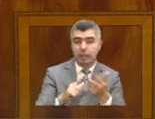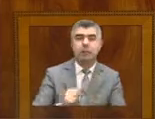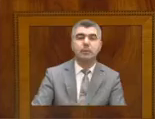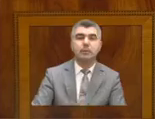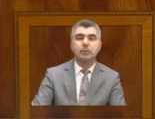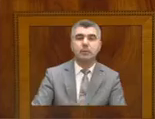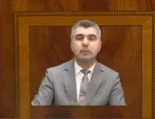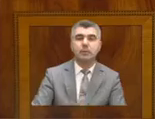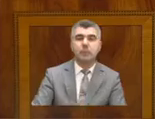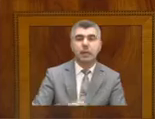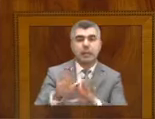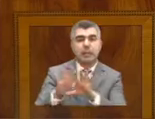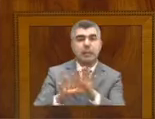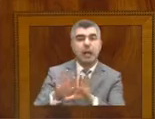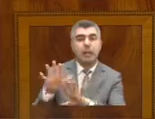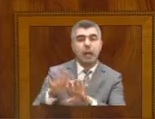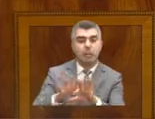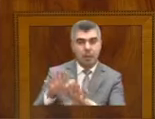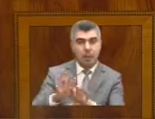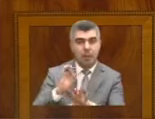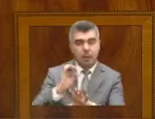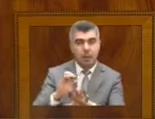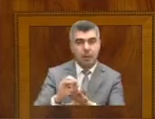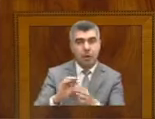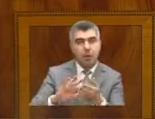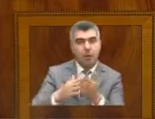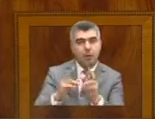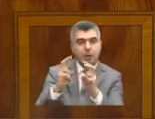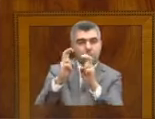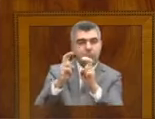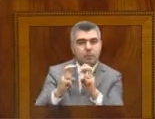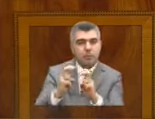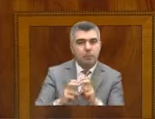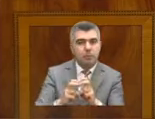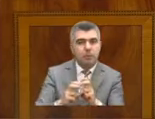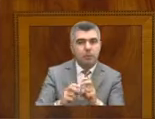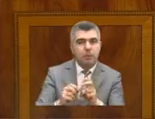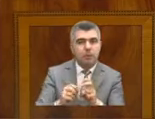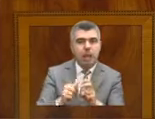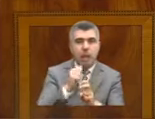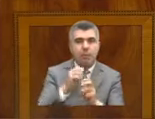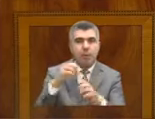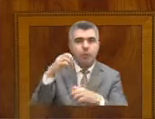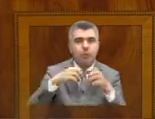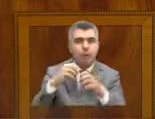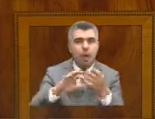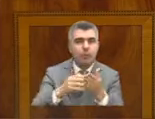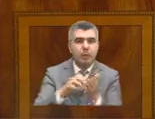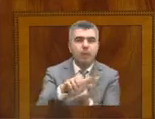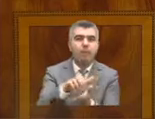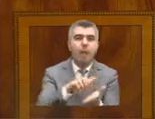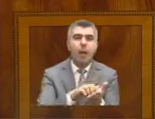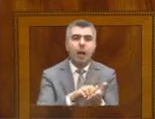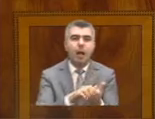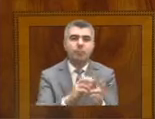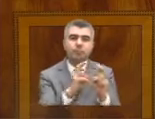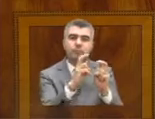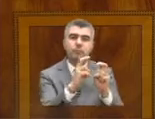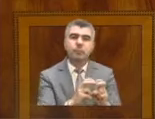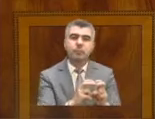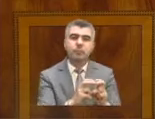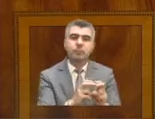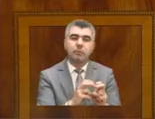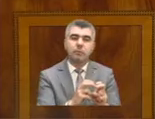فسيخصص للتدابير الرامية إلى تخفيف من تداعيات الجفاف على التشغيل بالوسط القروي والحد